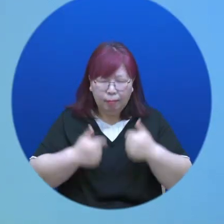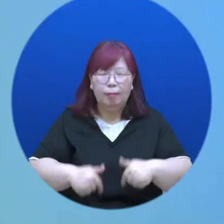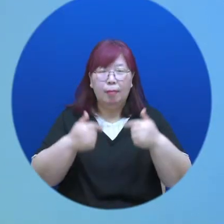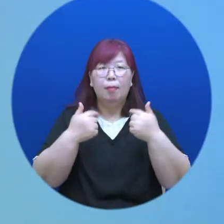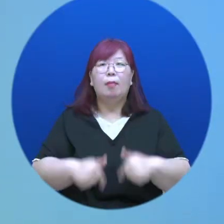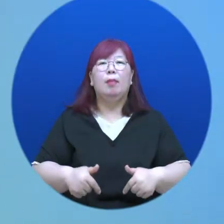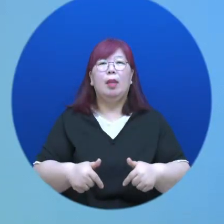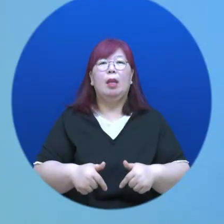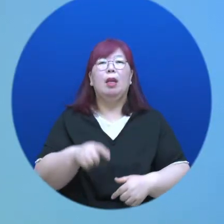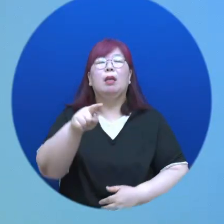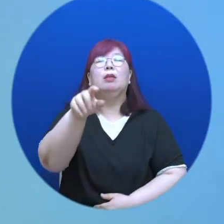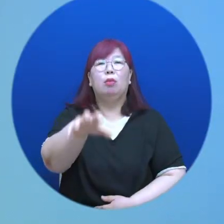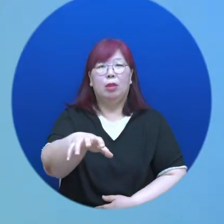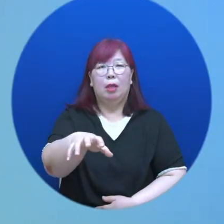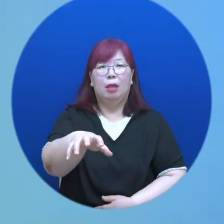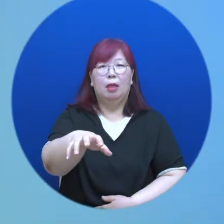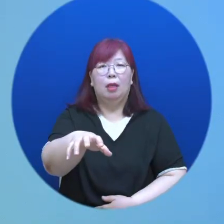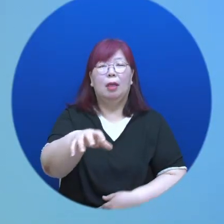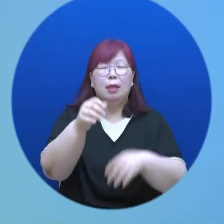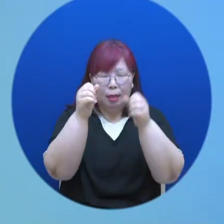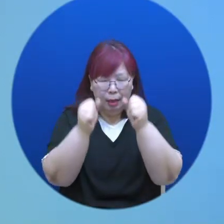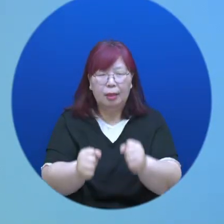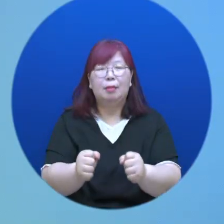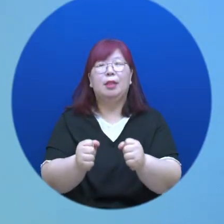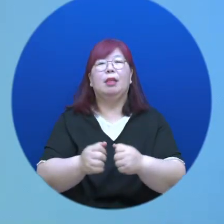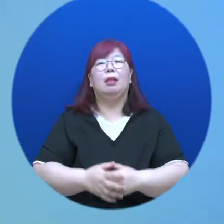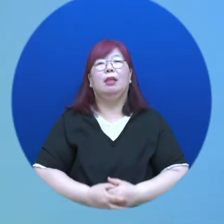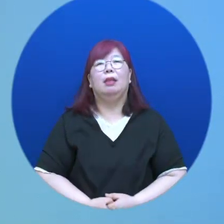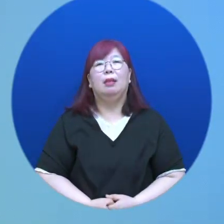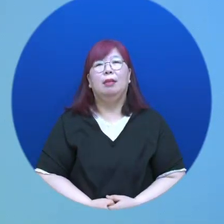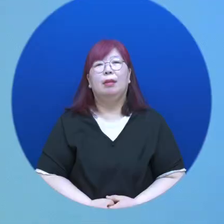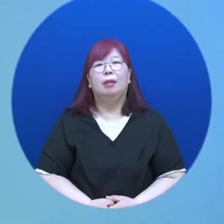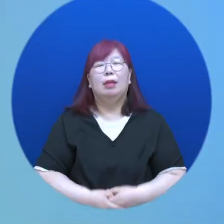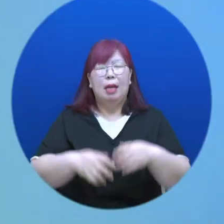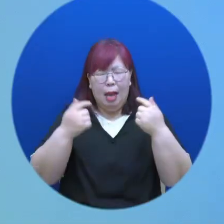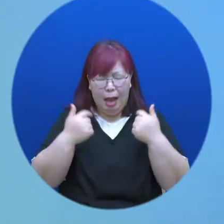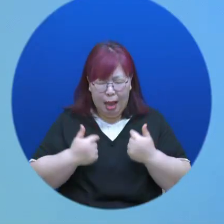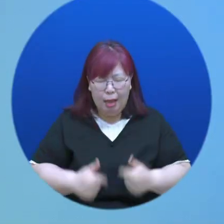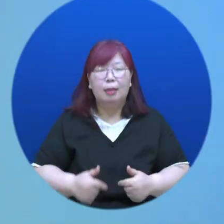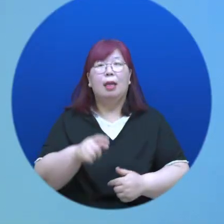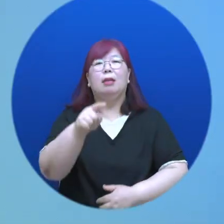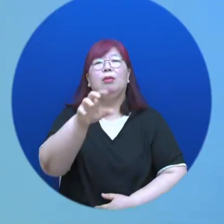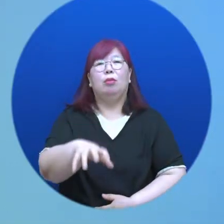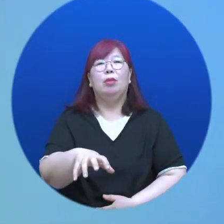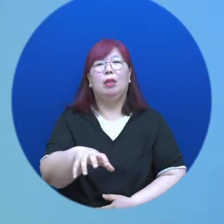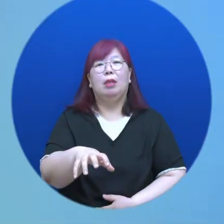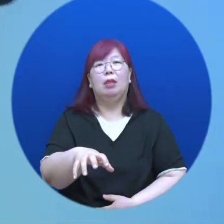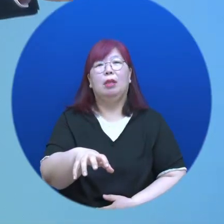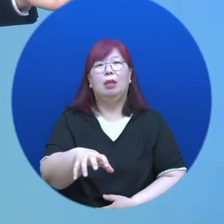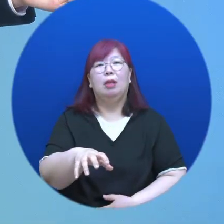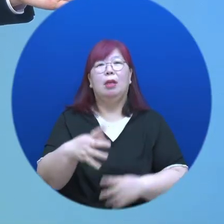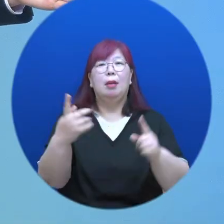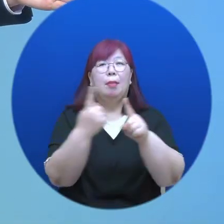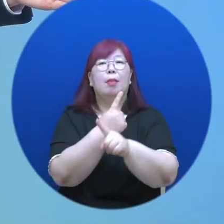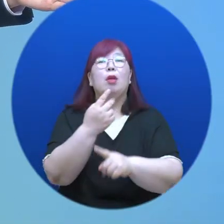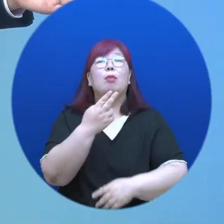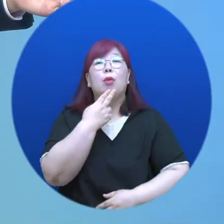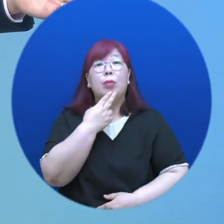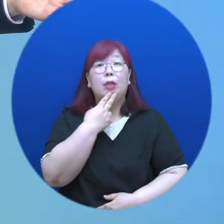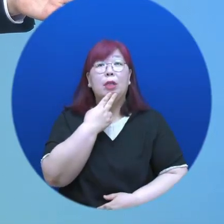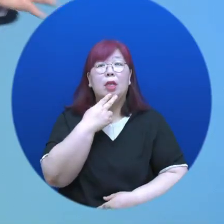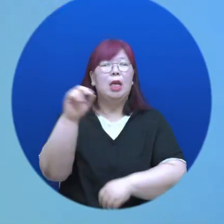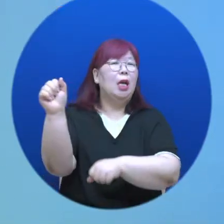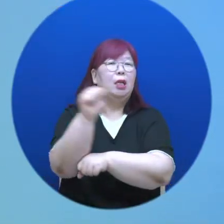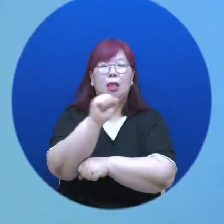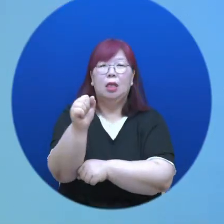항상 그곳에 계십니다. 항상 그곳에서 변함없이,